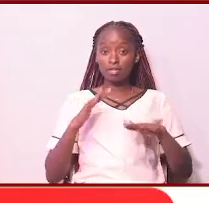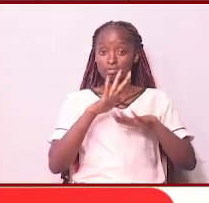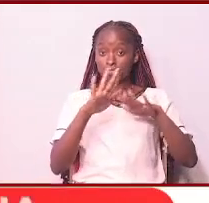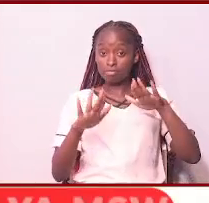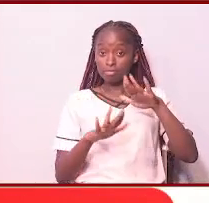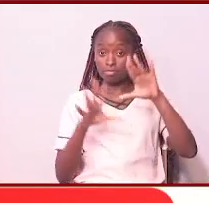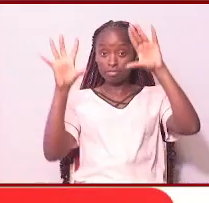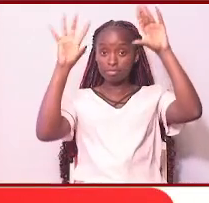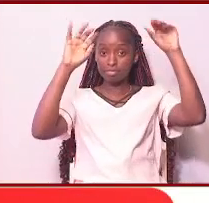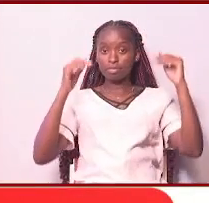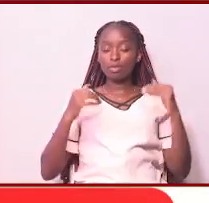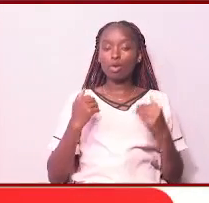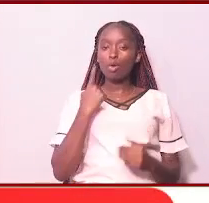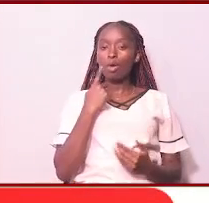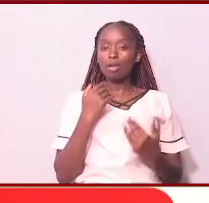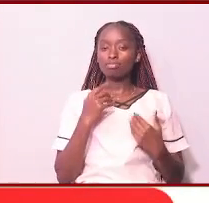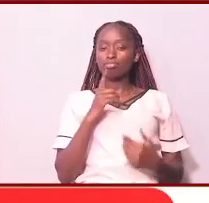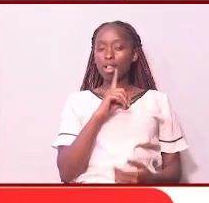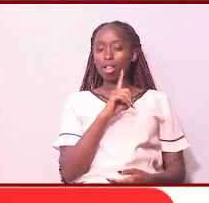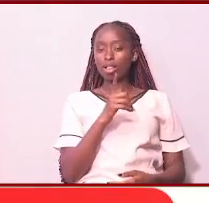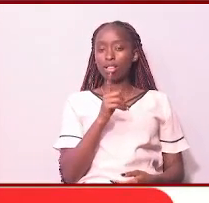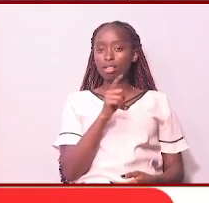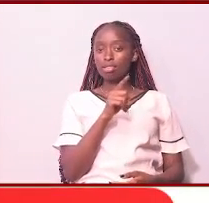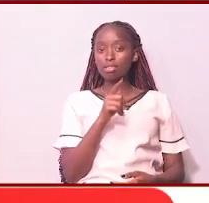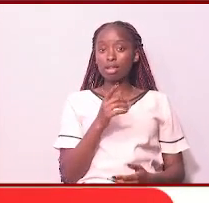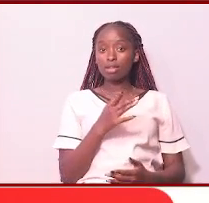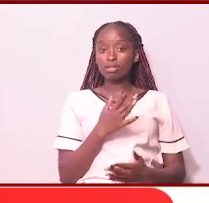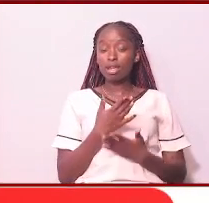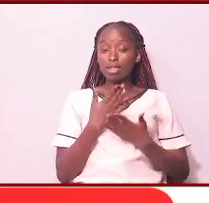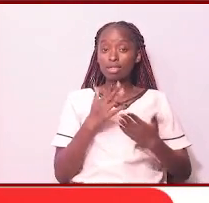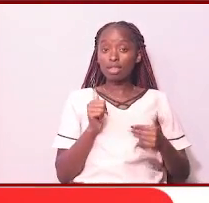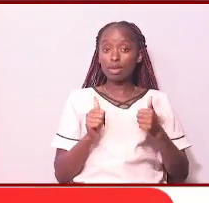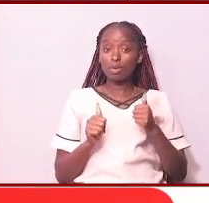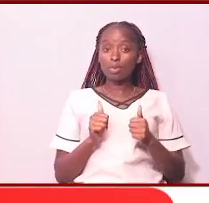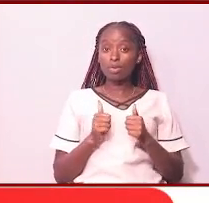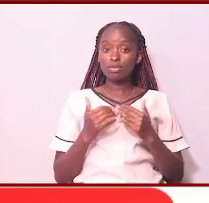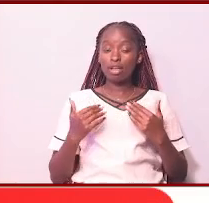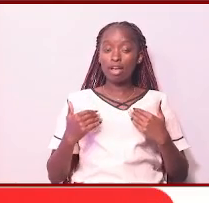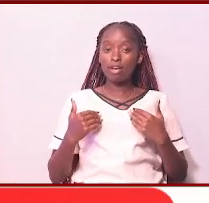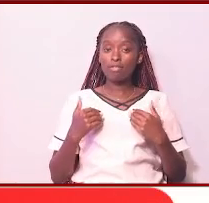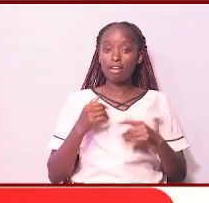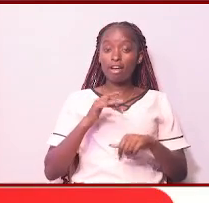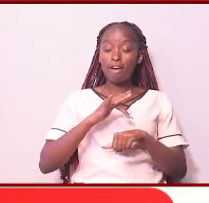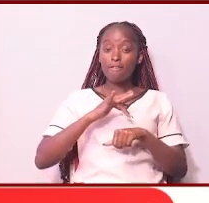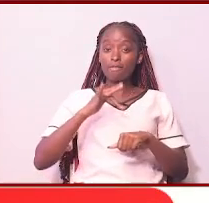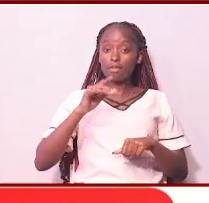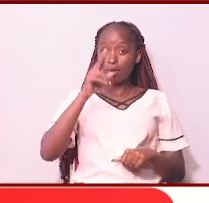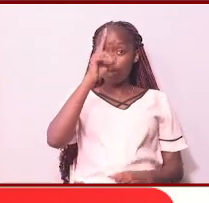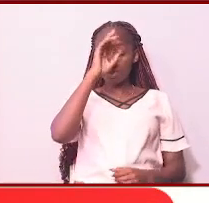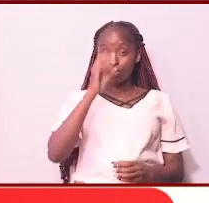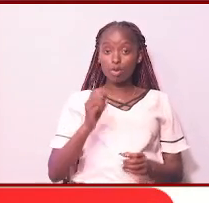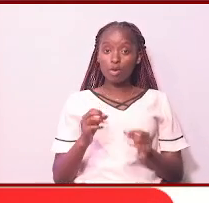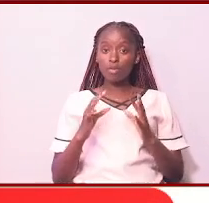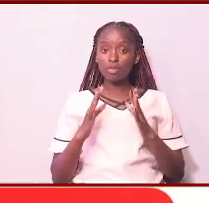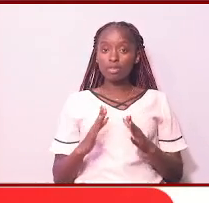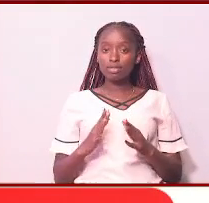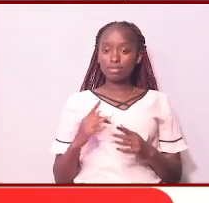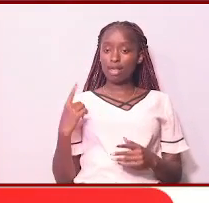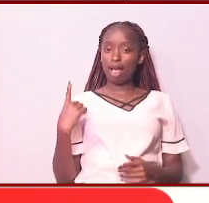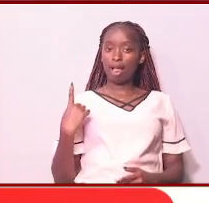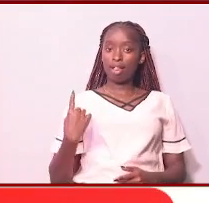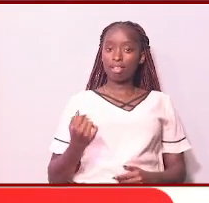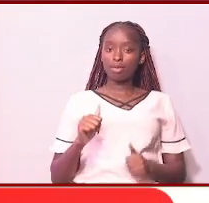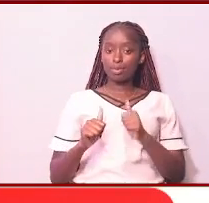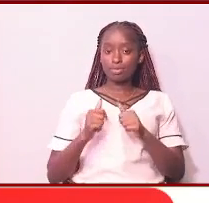Gachagua amekashifu matukio ya waandamanaji yaliyodhulumu maafisa wa polisi wakati wa maandamano hivi majuzi